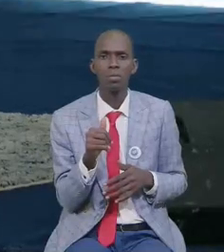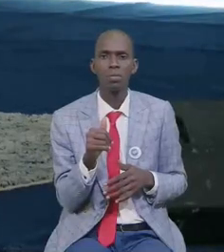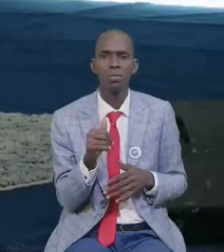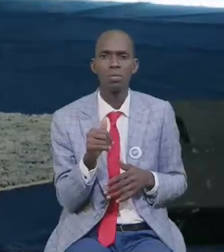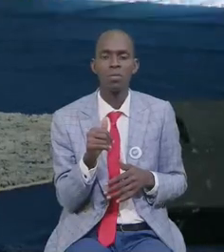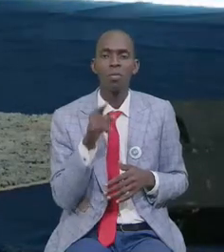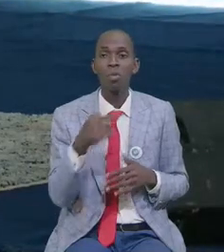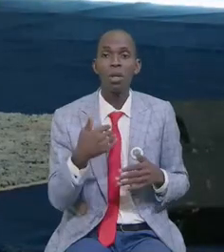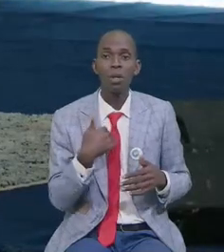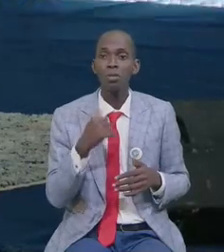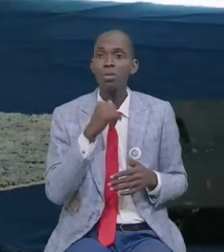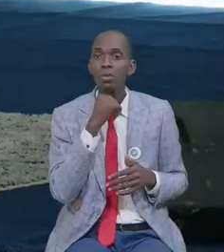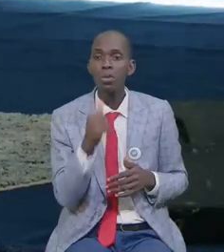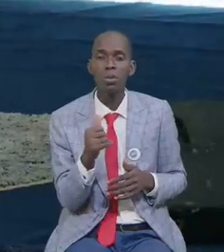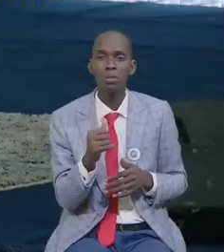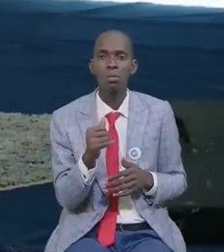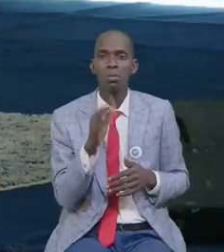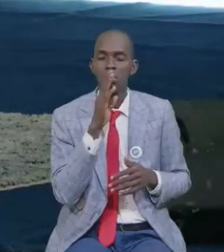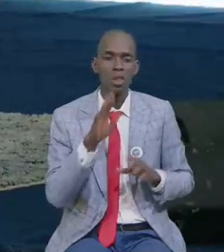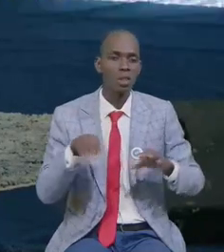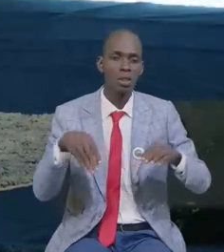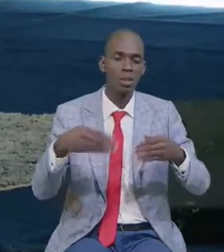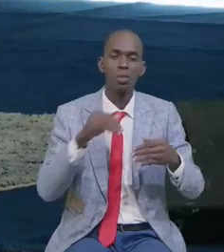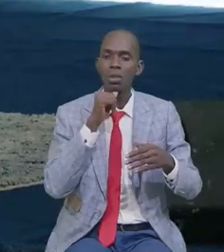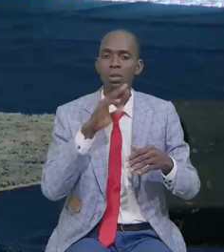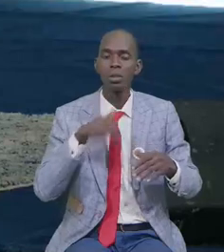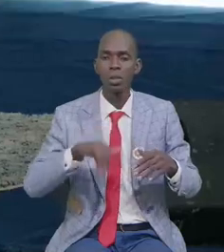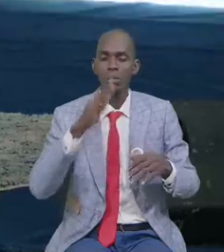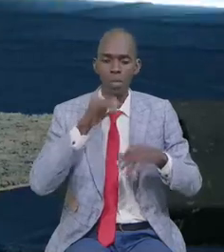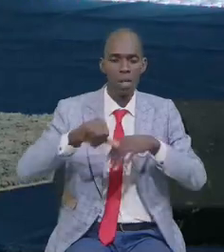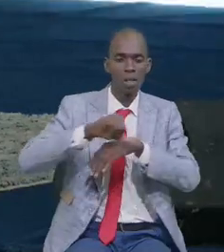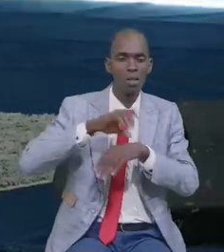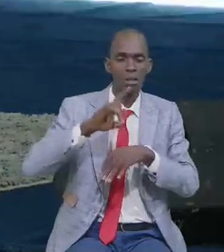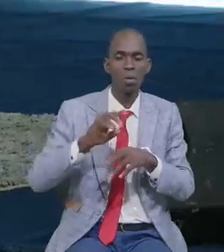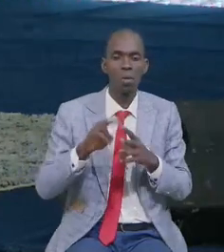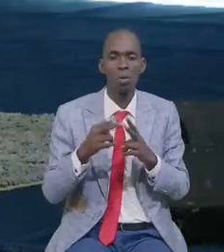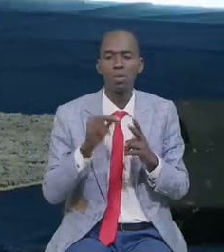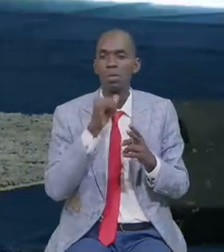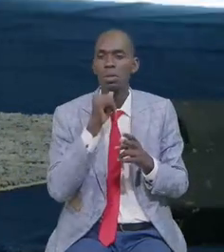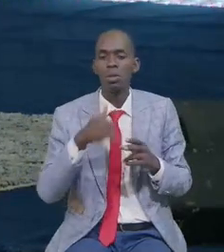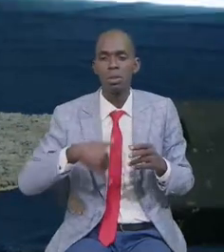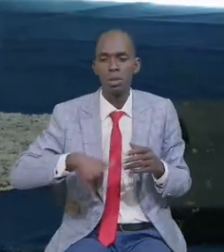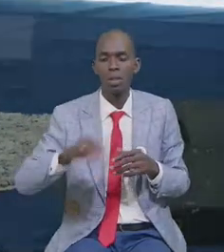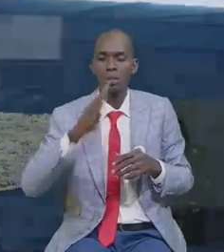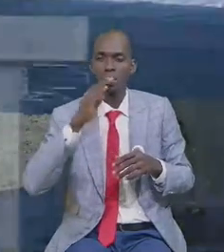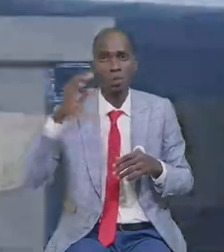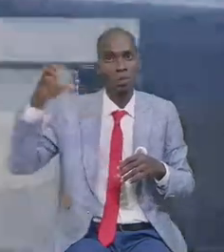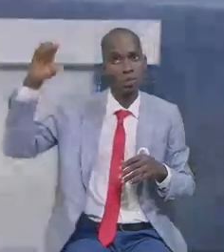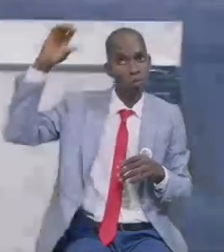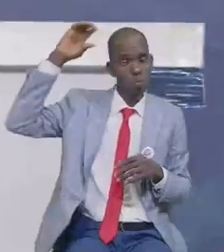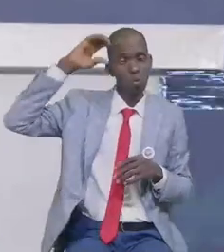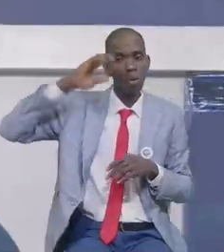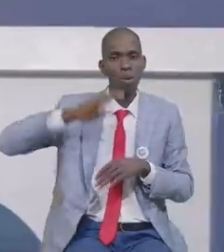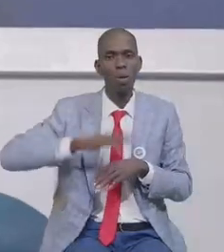sors, tu n'as pas encore reçu un titre, tu dis je peux. Et ceux qui ont cherché des